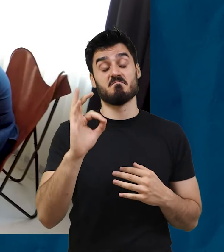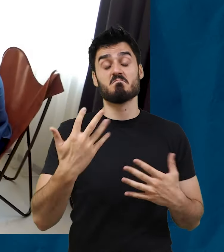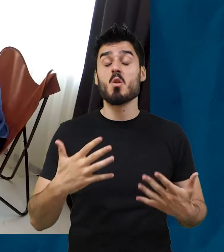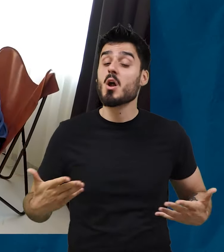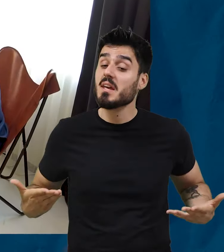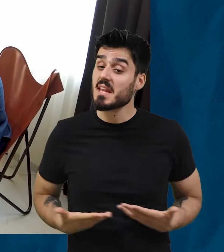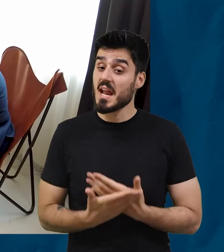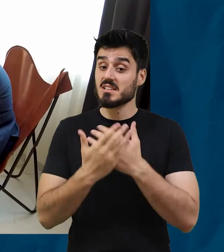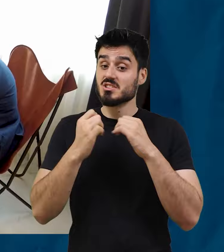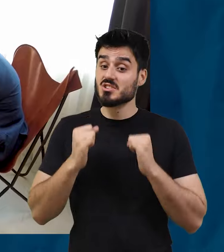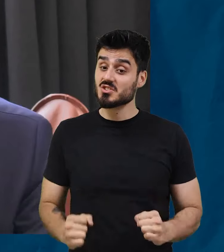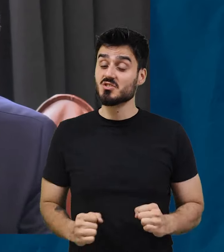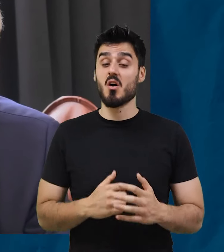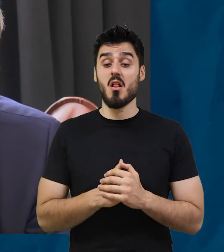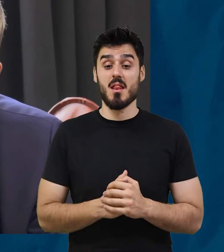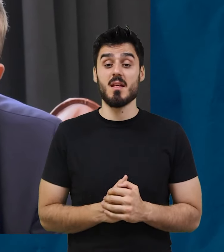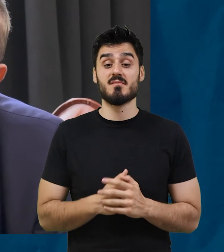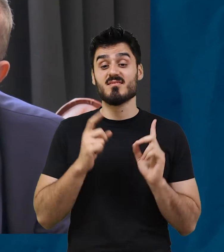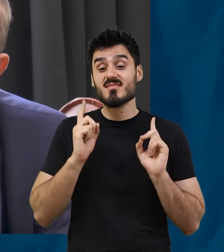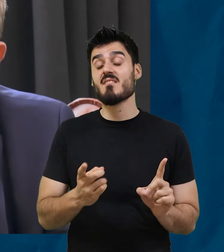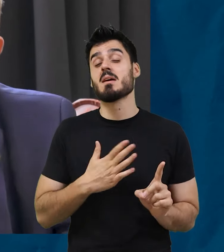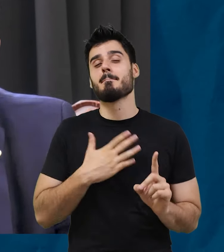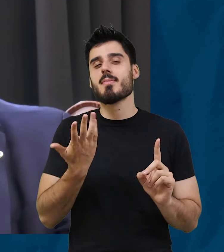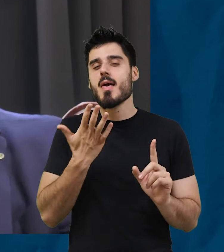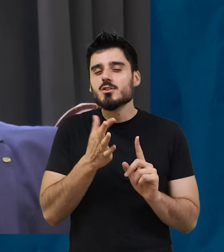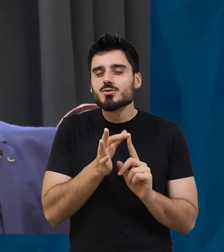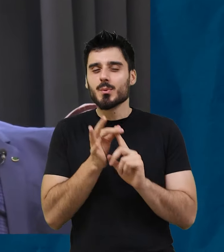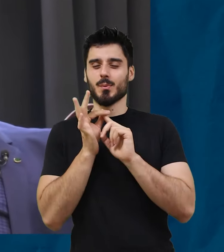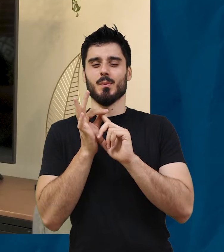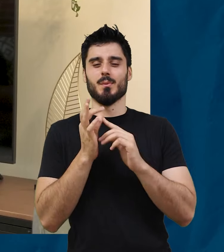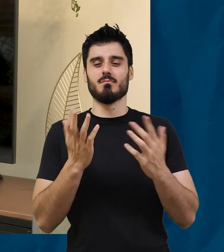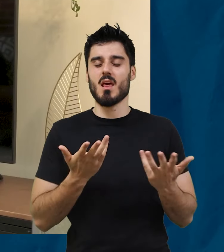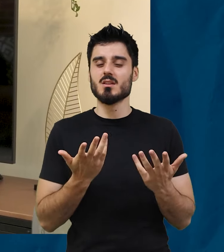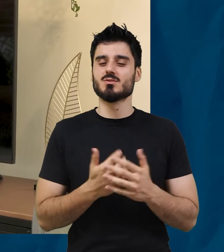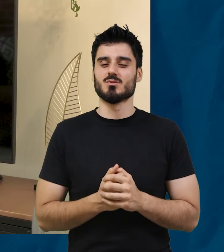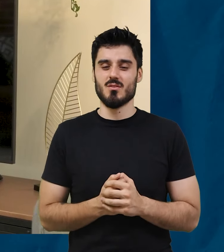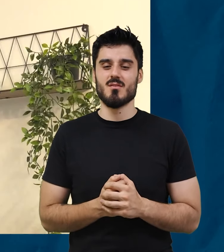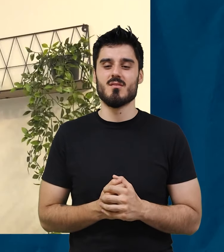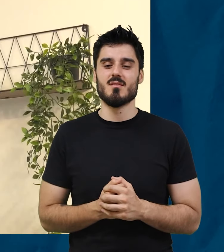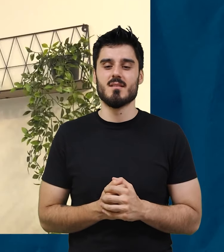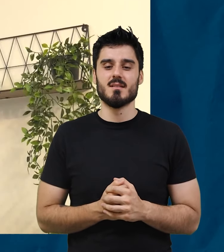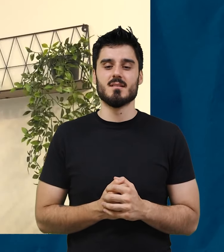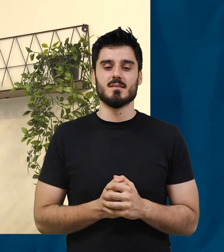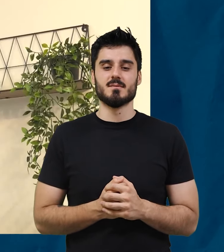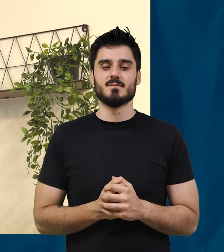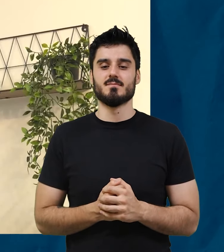Това е много интересен стол. Да, трябва да има някакви акценти, няма как. Я да видя.